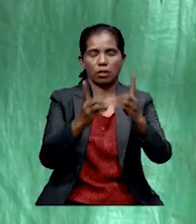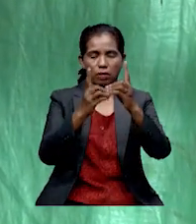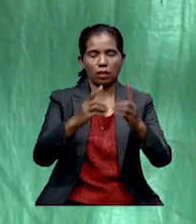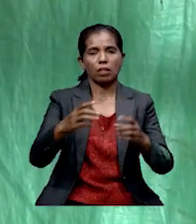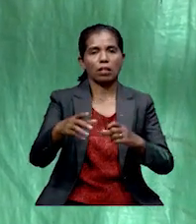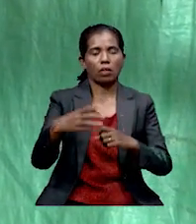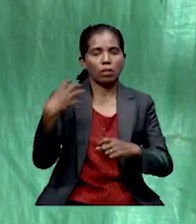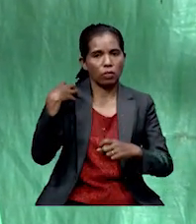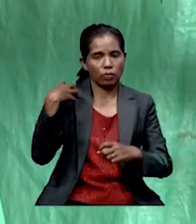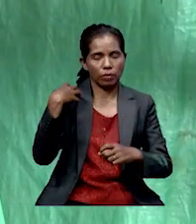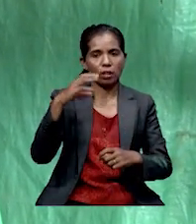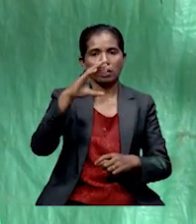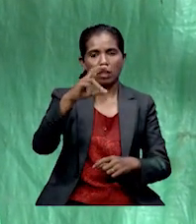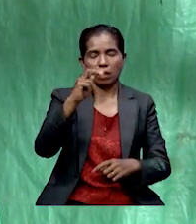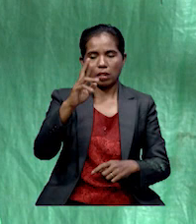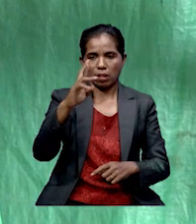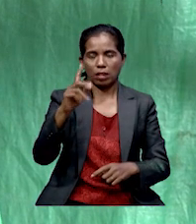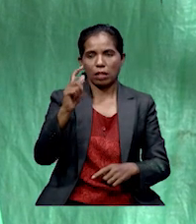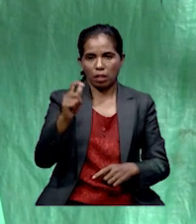senerte neve abonan.